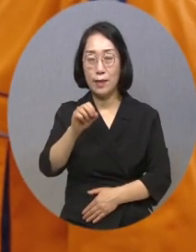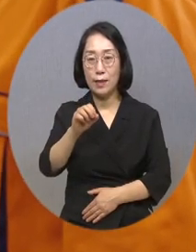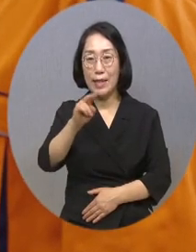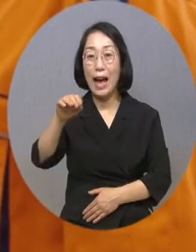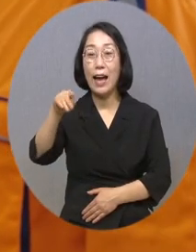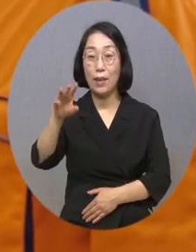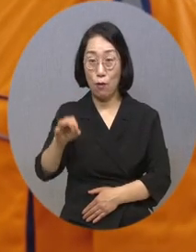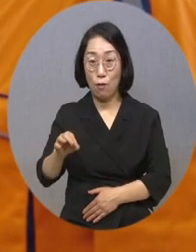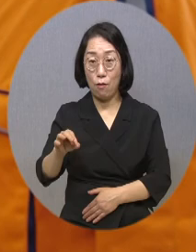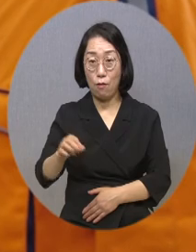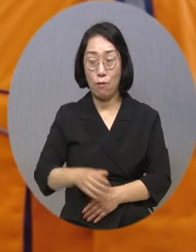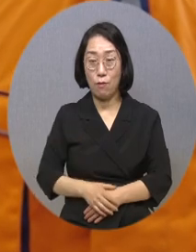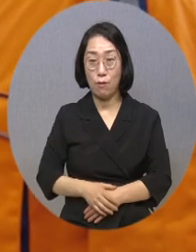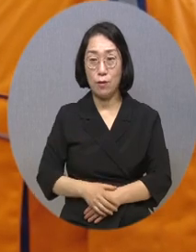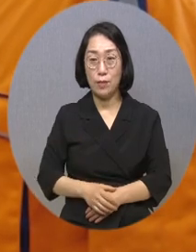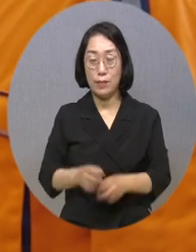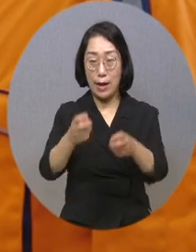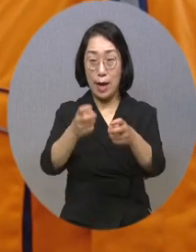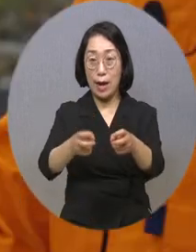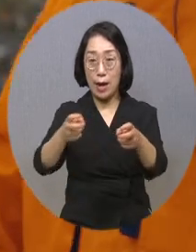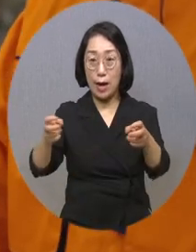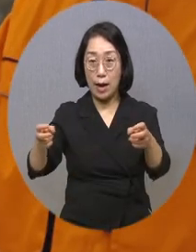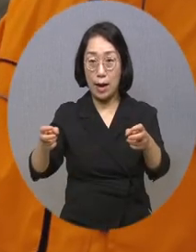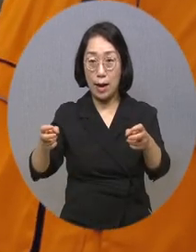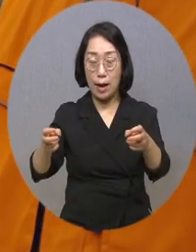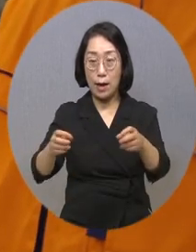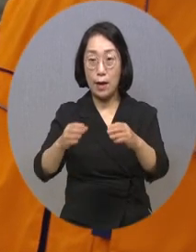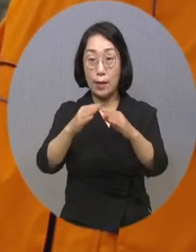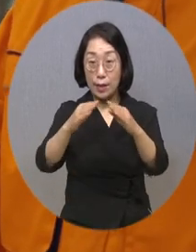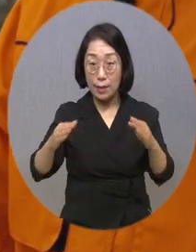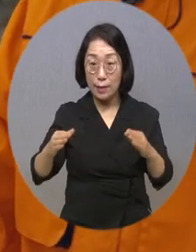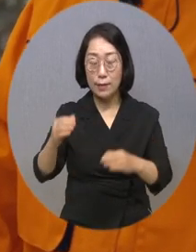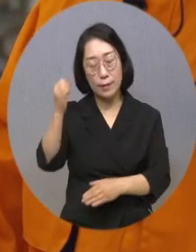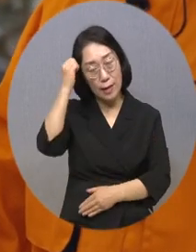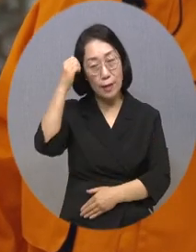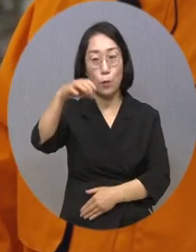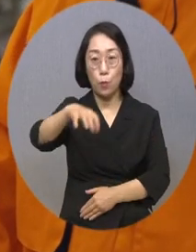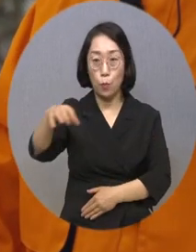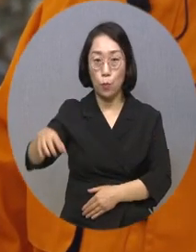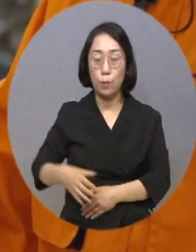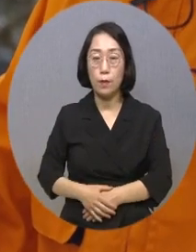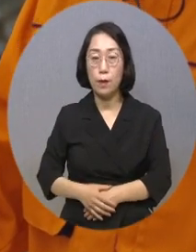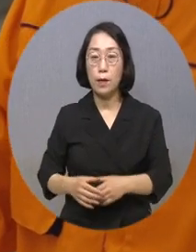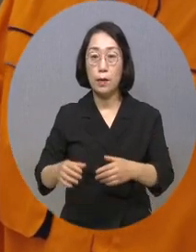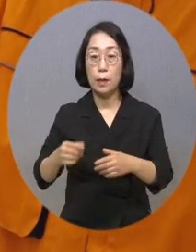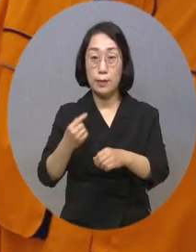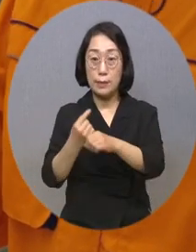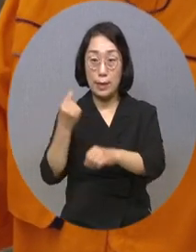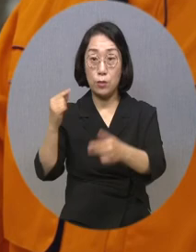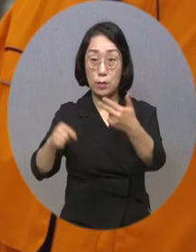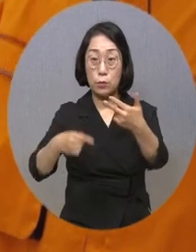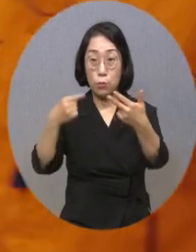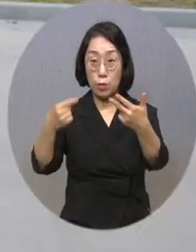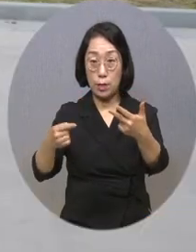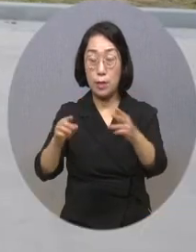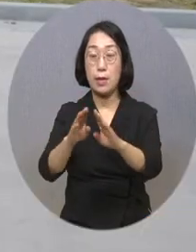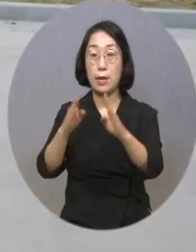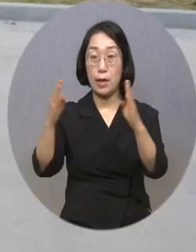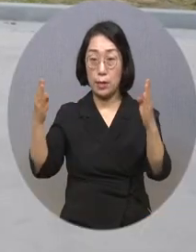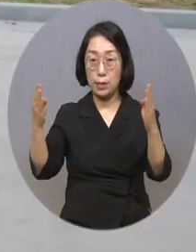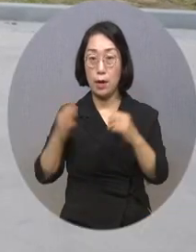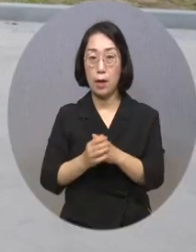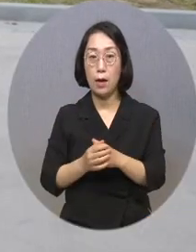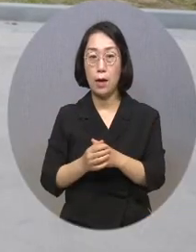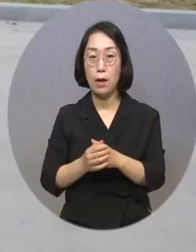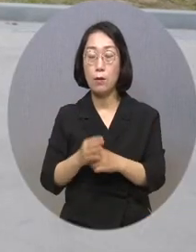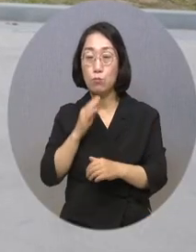아. 카라반하고 이쪽 데크. 낙지공원에서 일한 지는 작년 7월 1일 개장할 때부터 그 전부터 6월